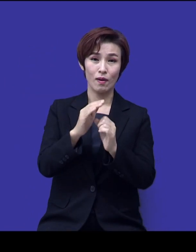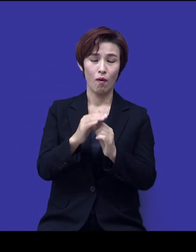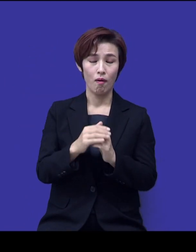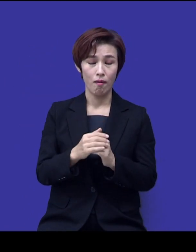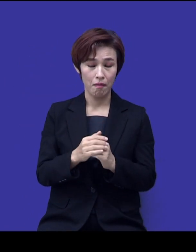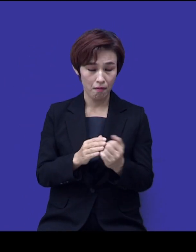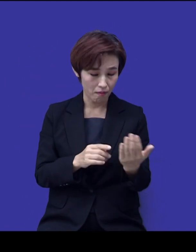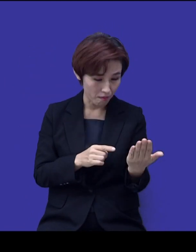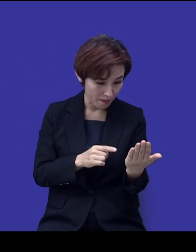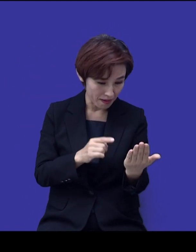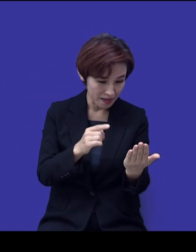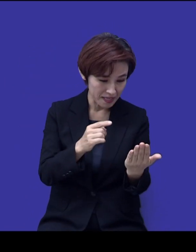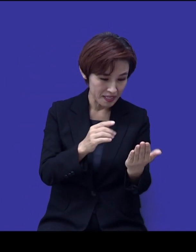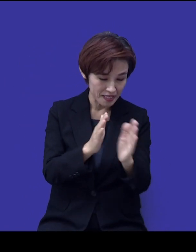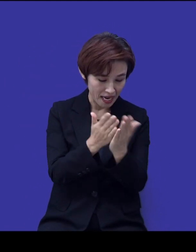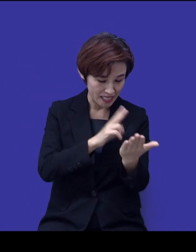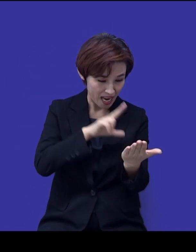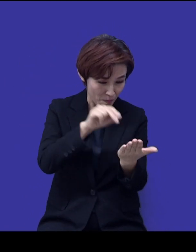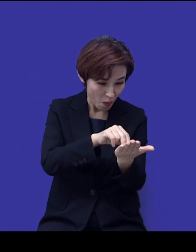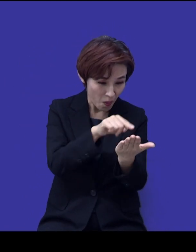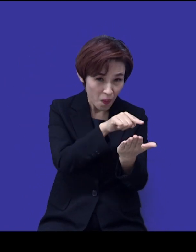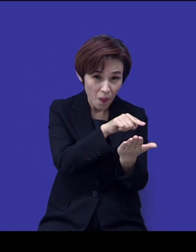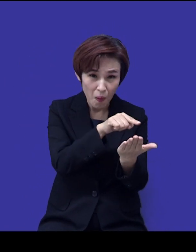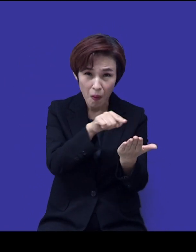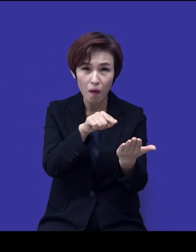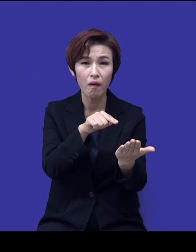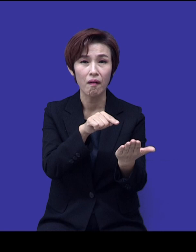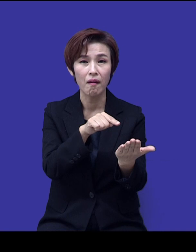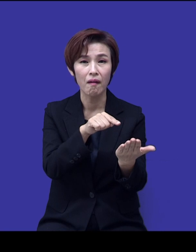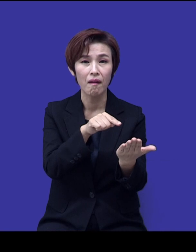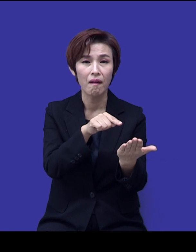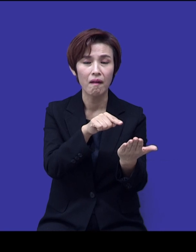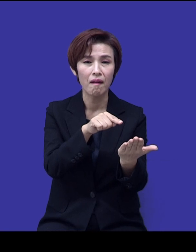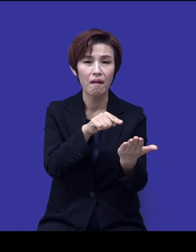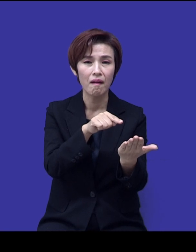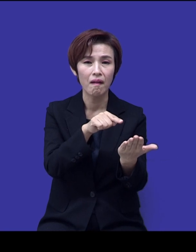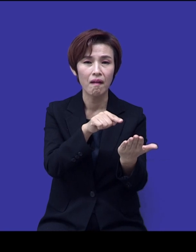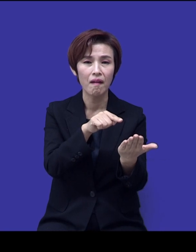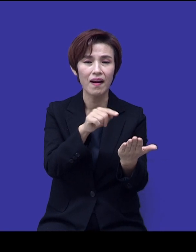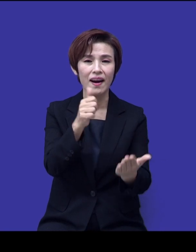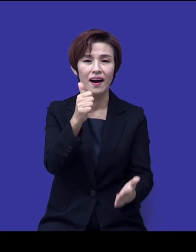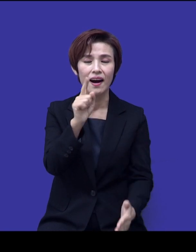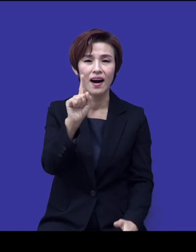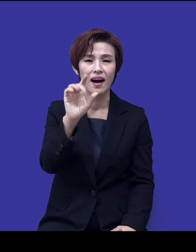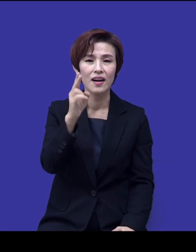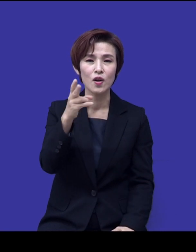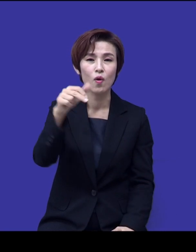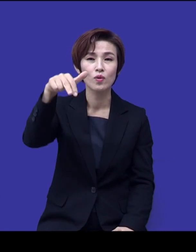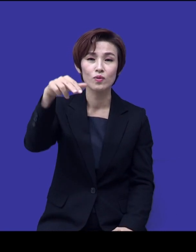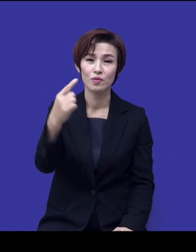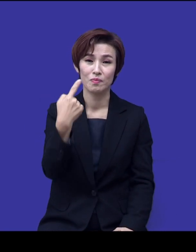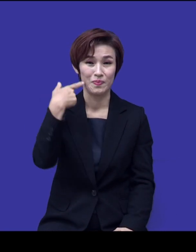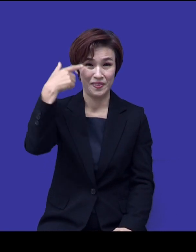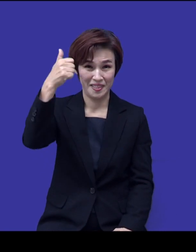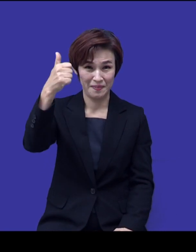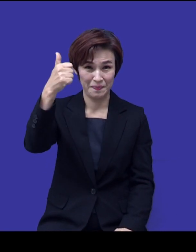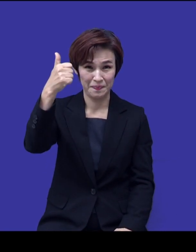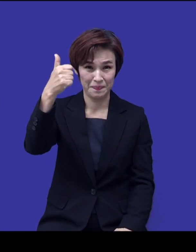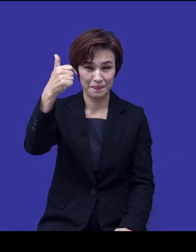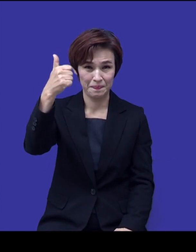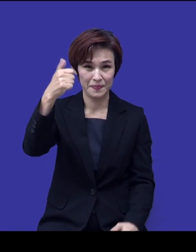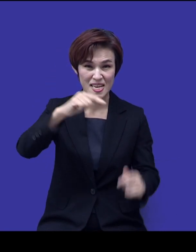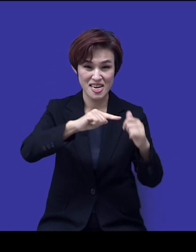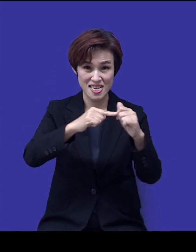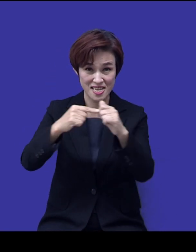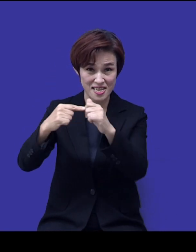쏙 들어와요. 네, 맞아요. 근데 반대로 별 저기가 없었어요. 네. 그러다가 하영주 목사님이 이런 이야기를